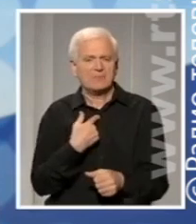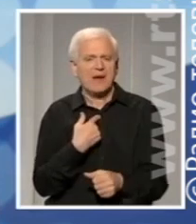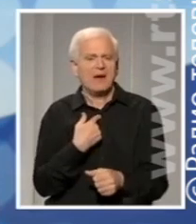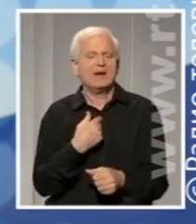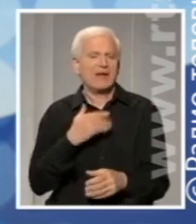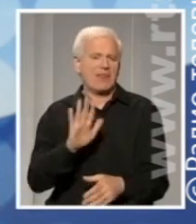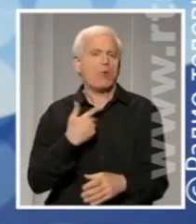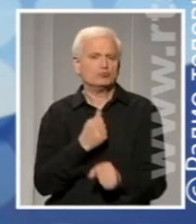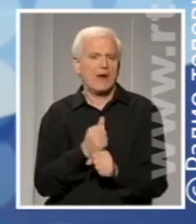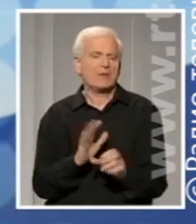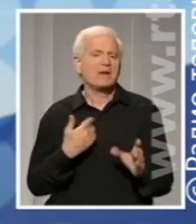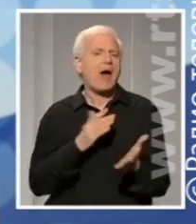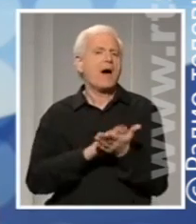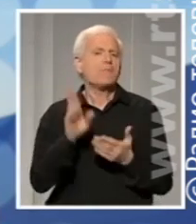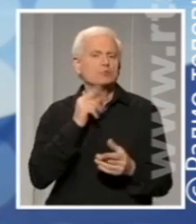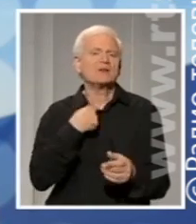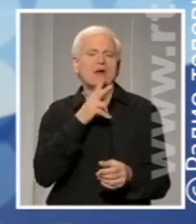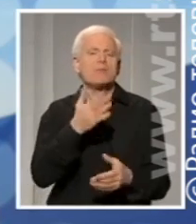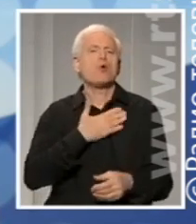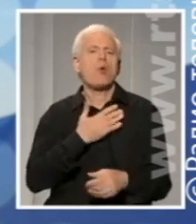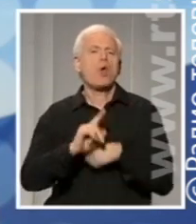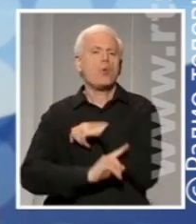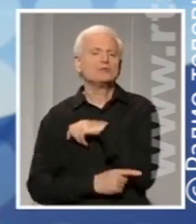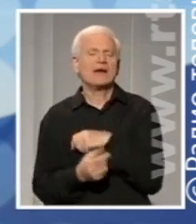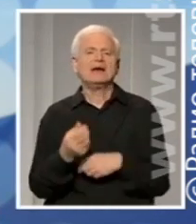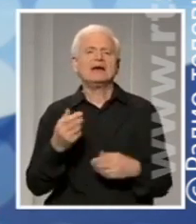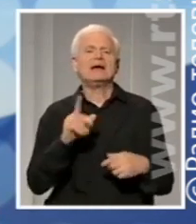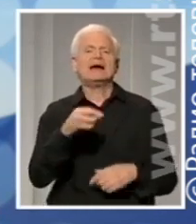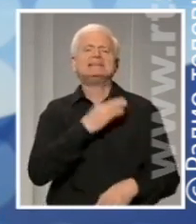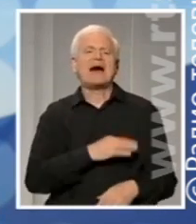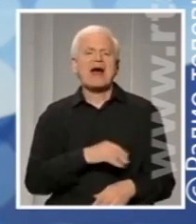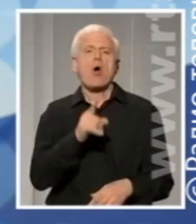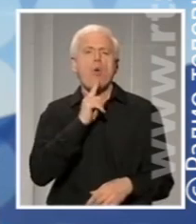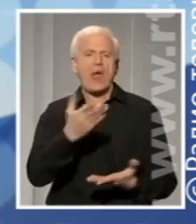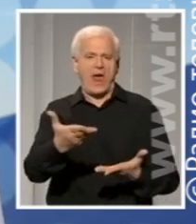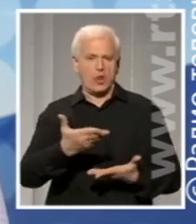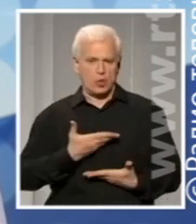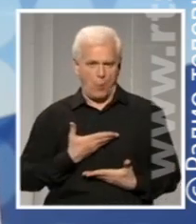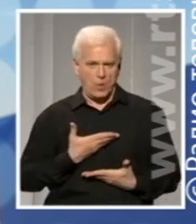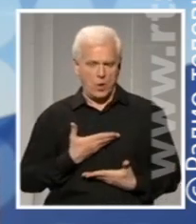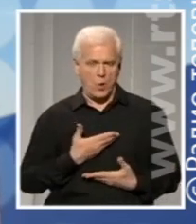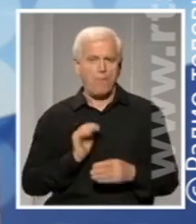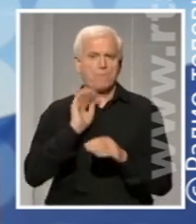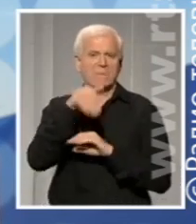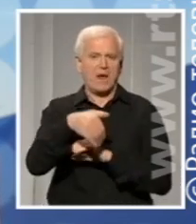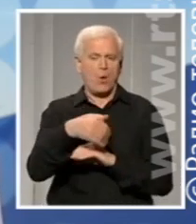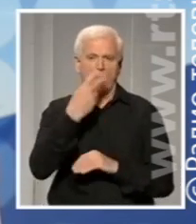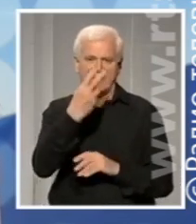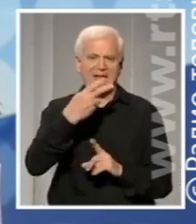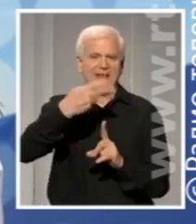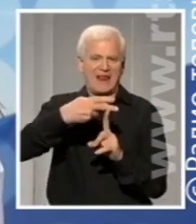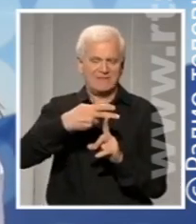Znači, ja prosto ću tražiti od mojih učenika da zadatak koji dobiju putem gledanja